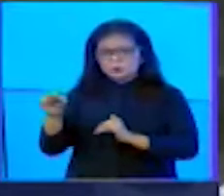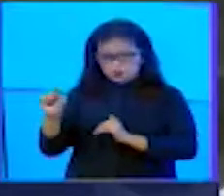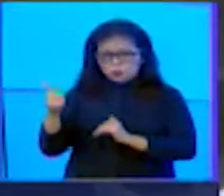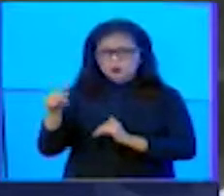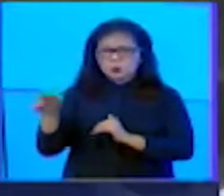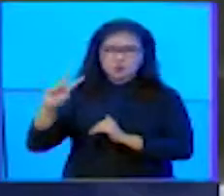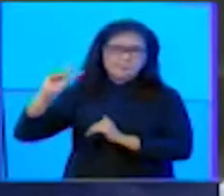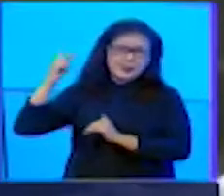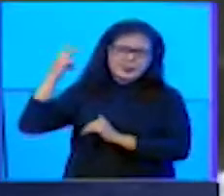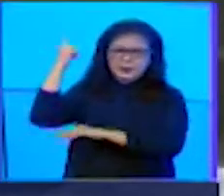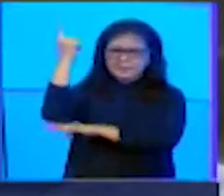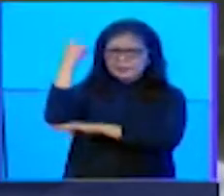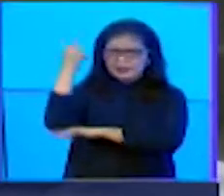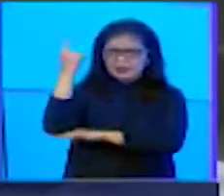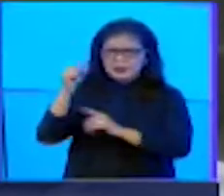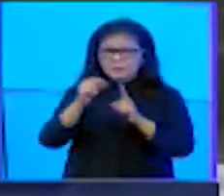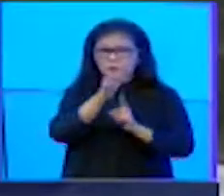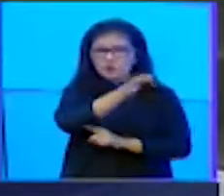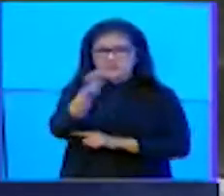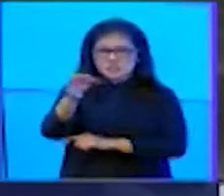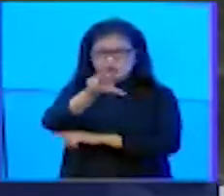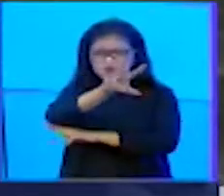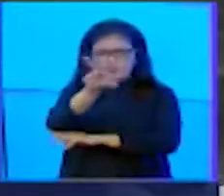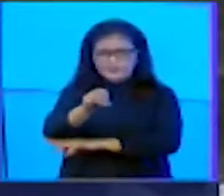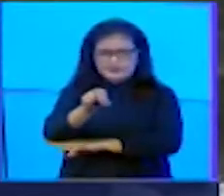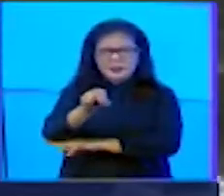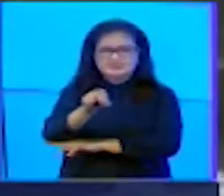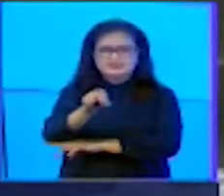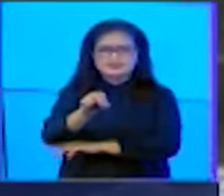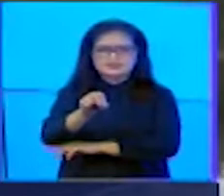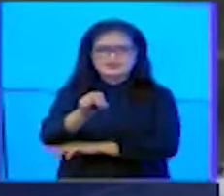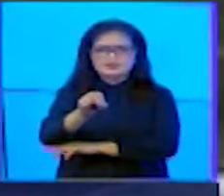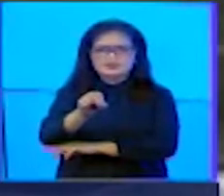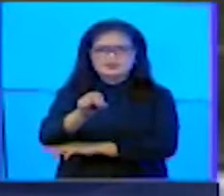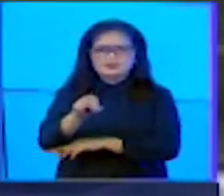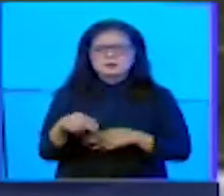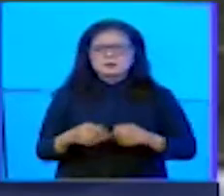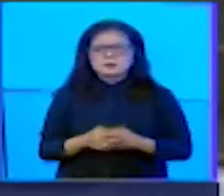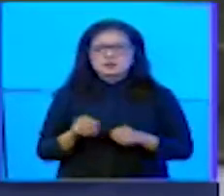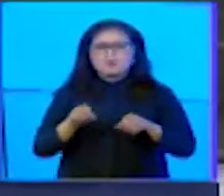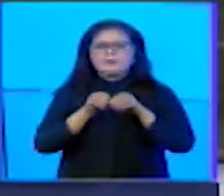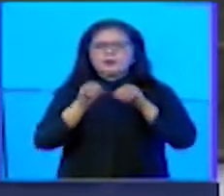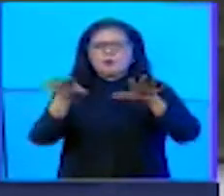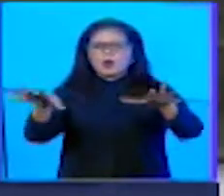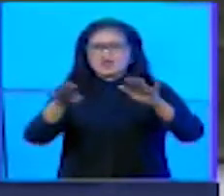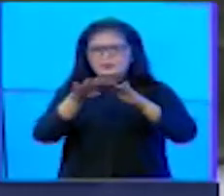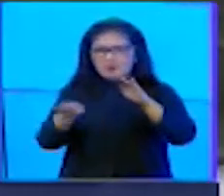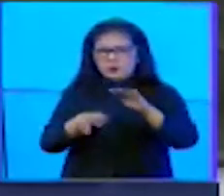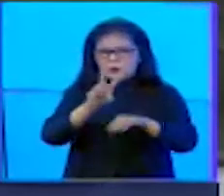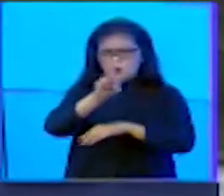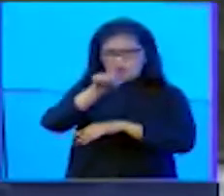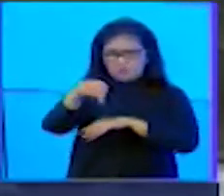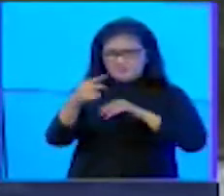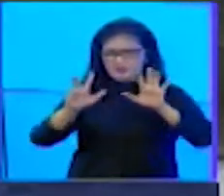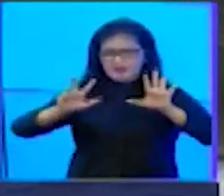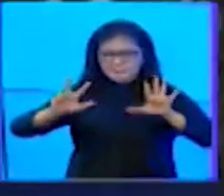Provinsi Jawa Barat, indeks kita kan sudah di bawah 1,80, jadi sudah masuk lagi ke zona